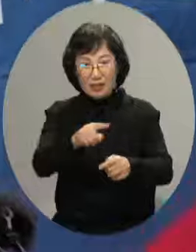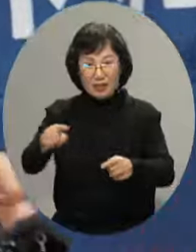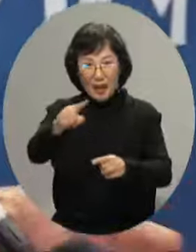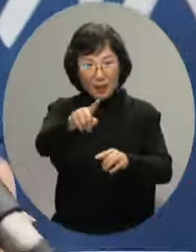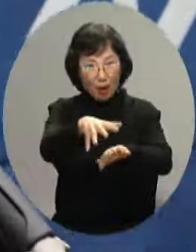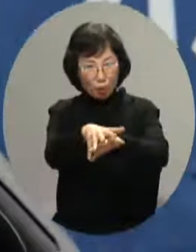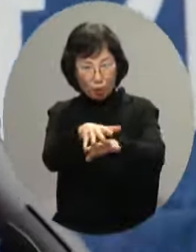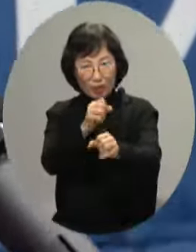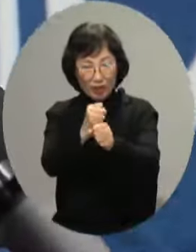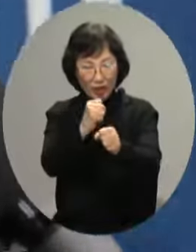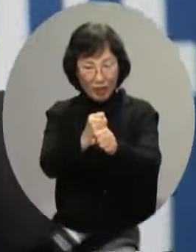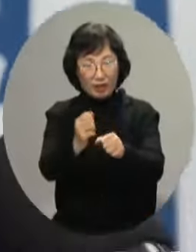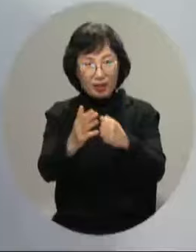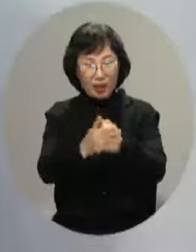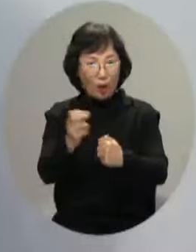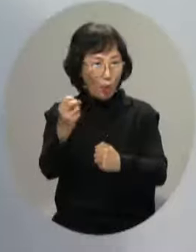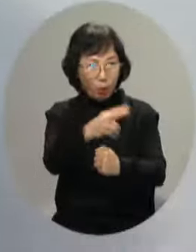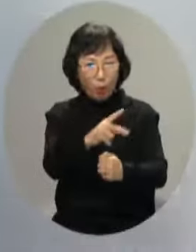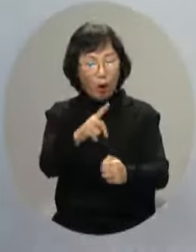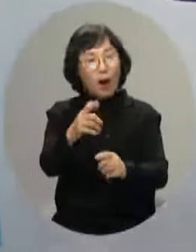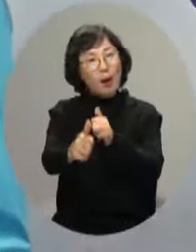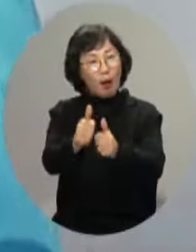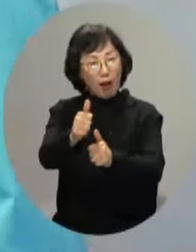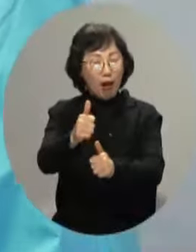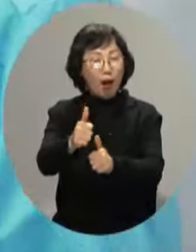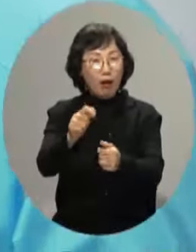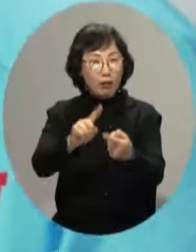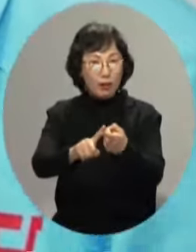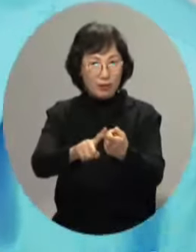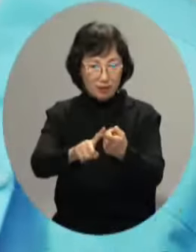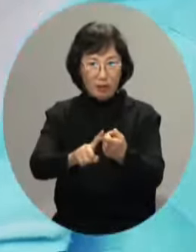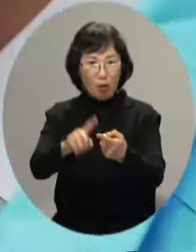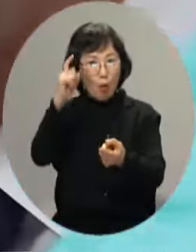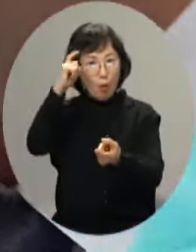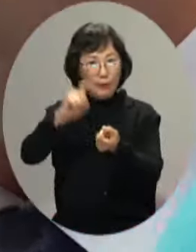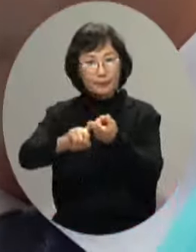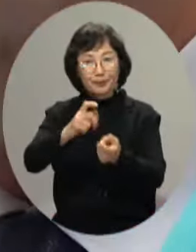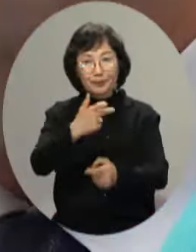승부가 또다시 예고되고 있습니다. MBC 뉴스 강동엽입니다.